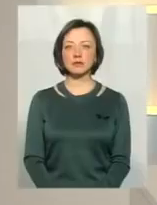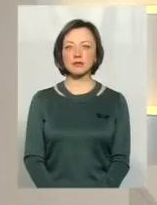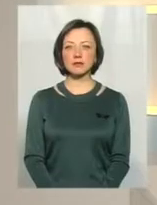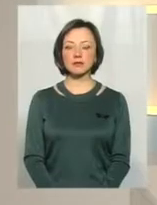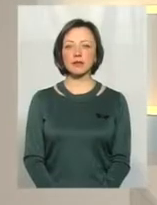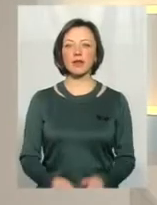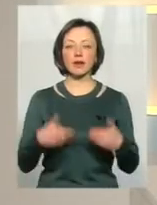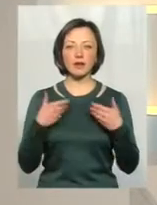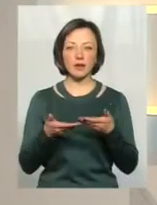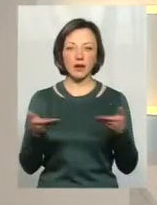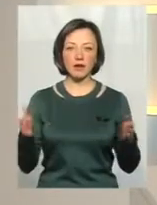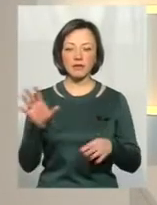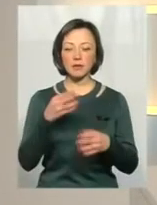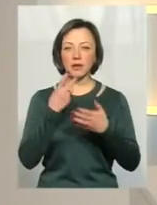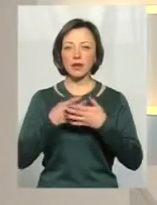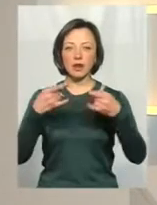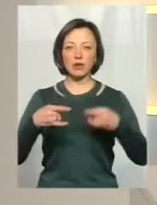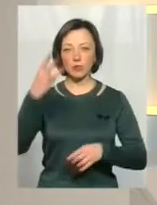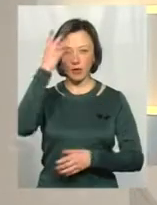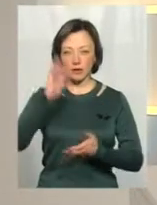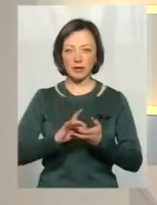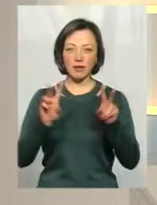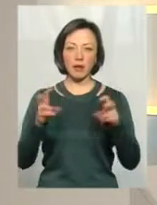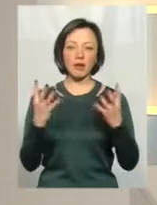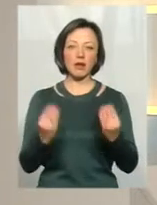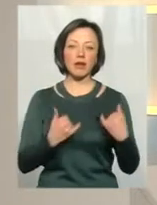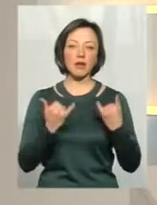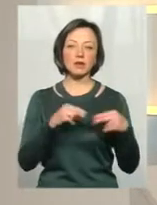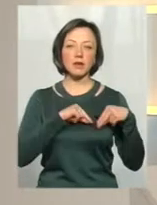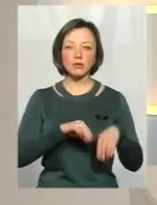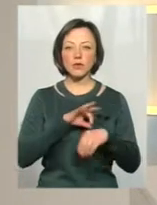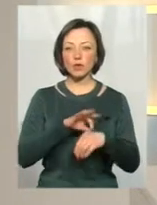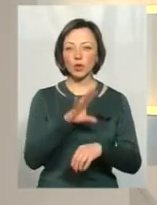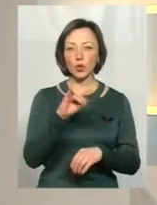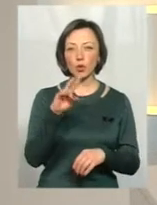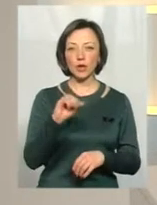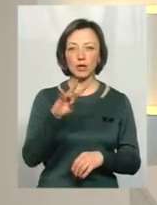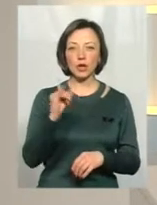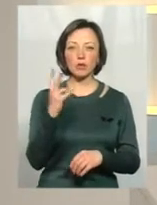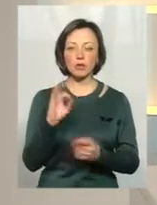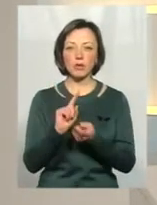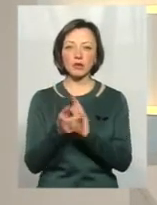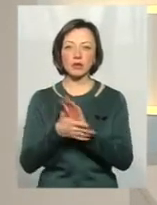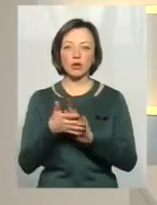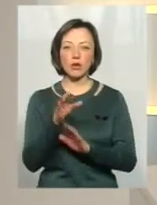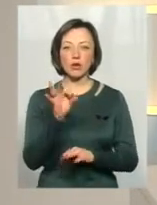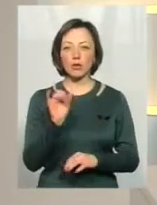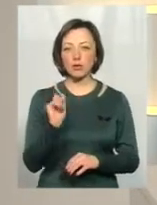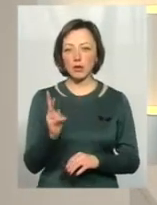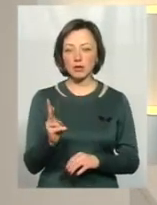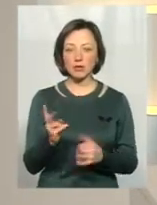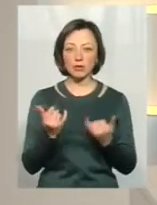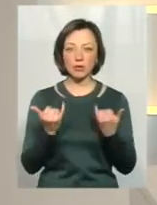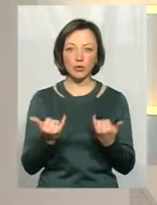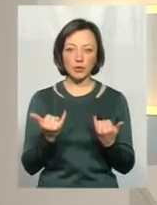Мої вітання усім телеглядачам Поділляцентр. В ефірі тема дня. Сьогодні для вас у студії працює юна мітрашка, переклад на мову жестів Ольга